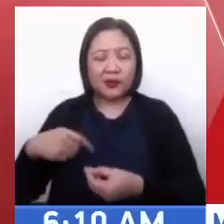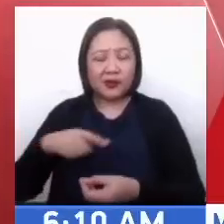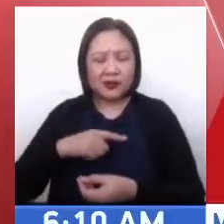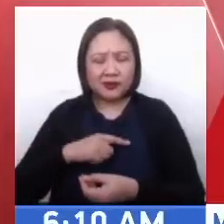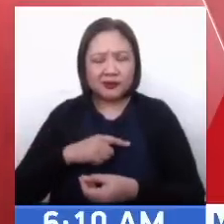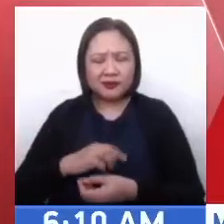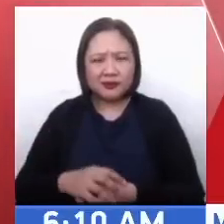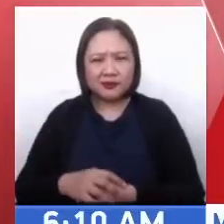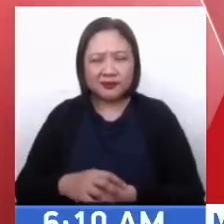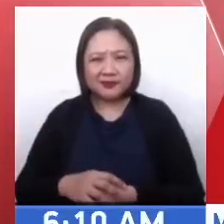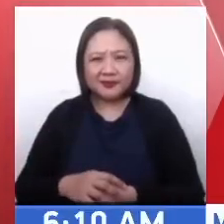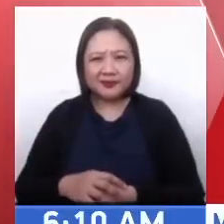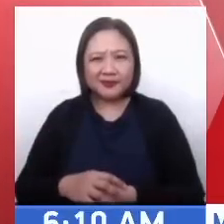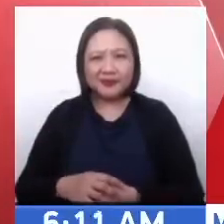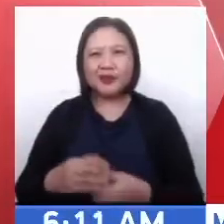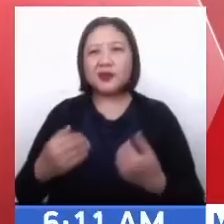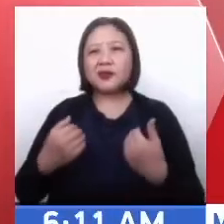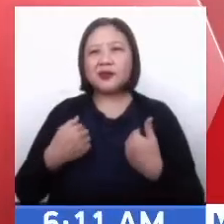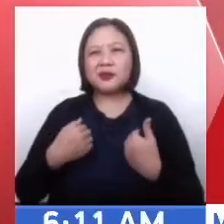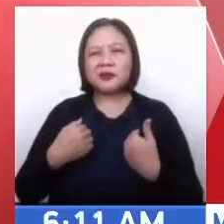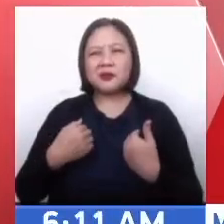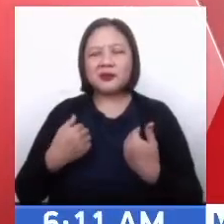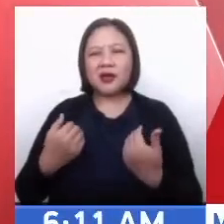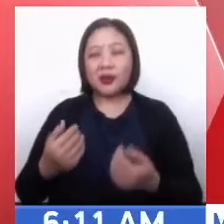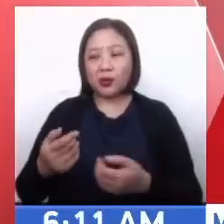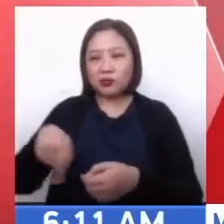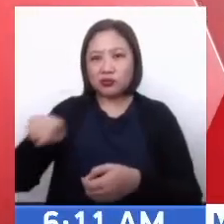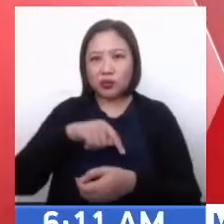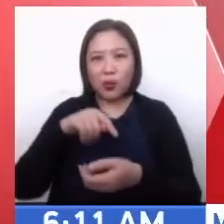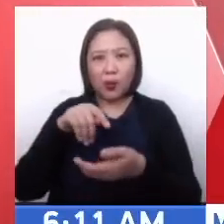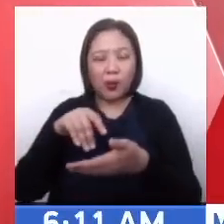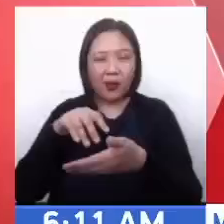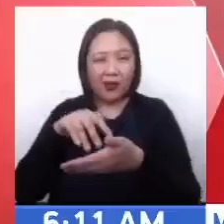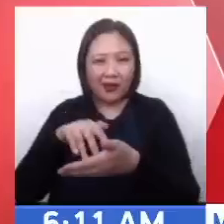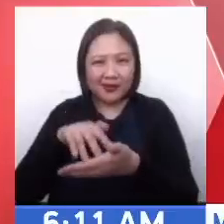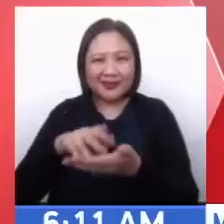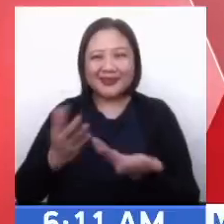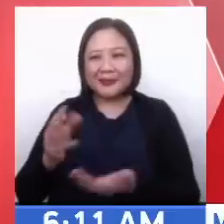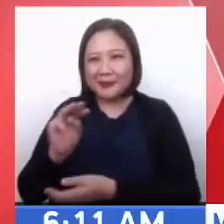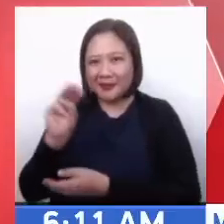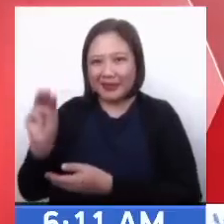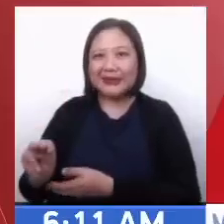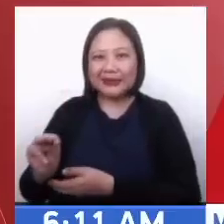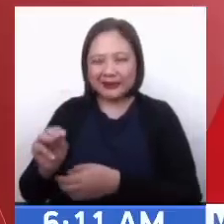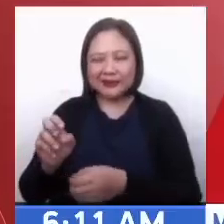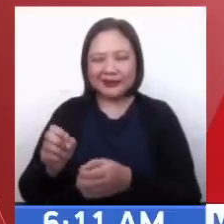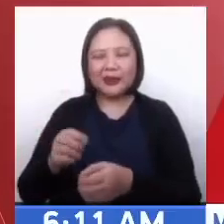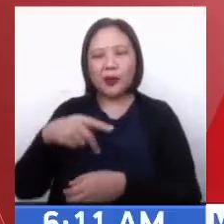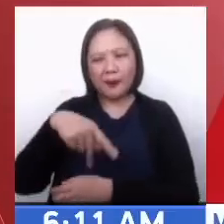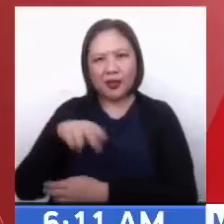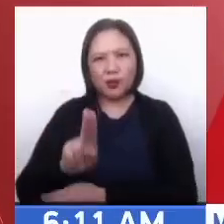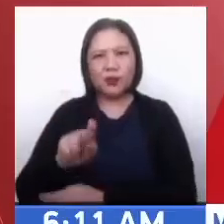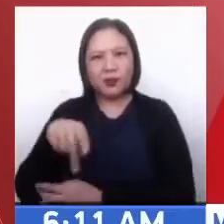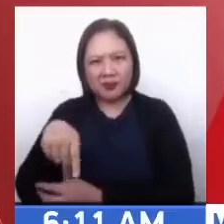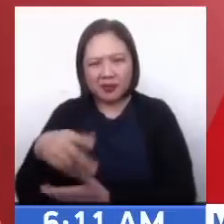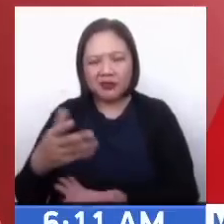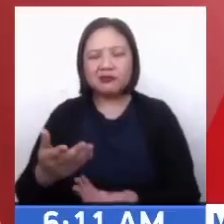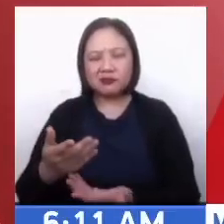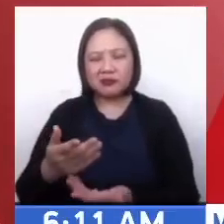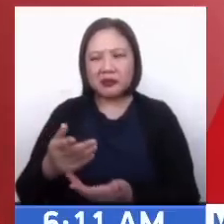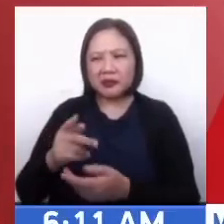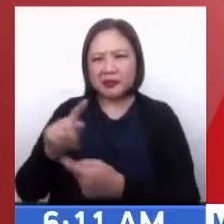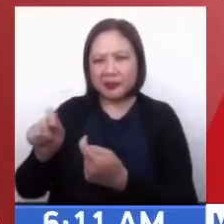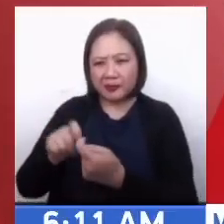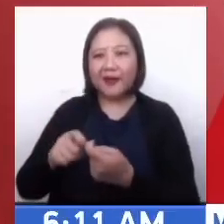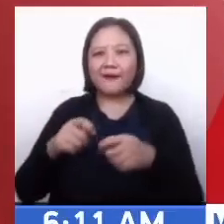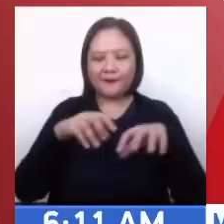from Pasig na nag-aaral sa Manila and PUP, particularly, may particular station kami doon. Nako,